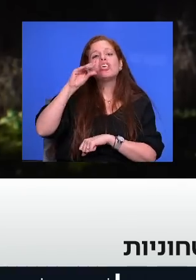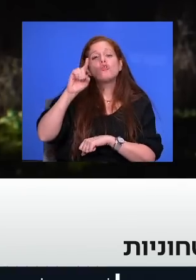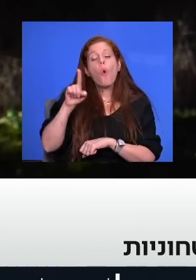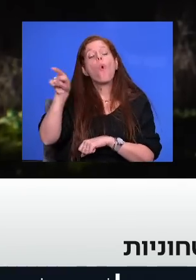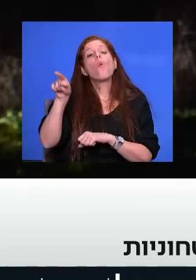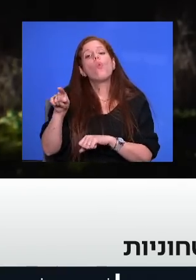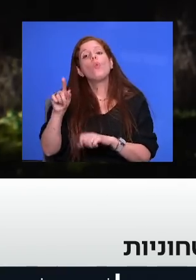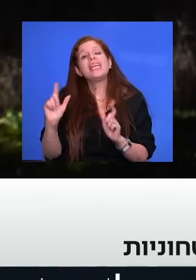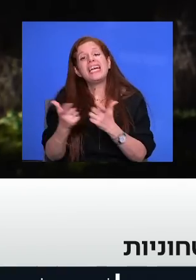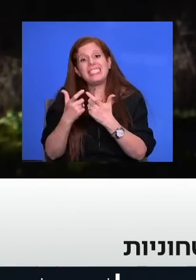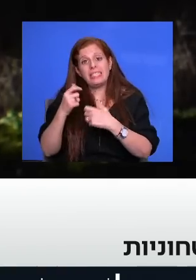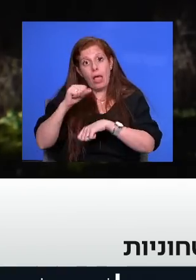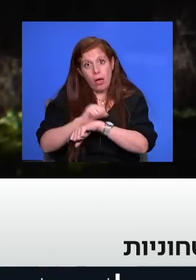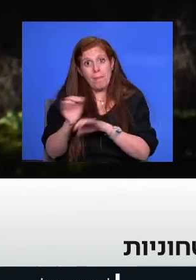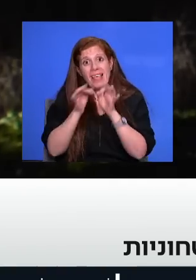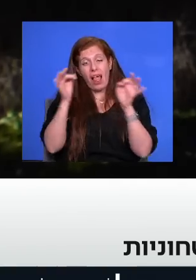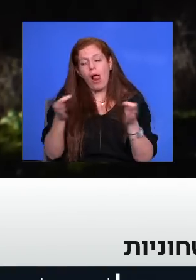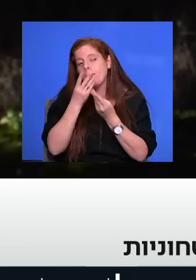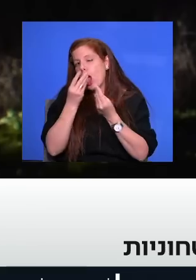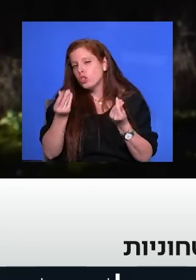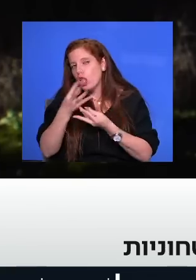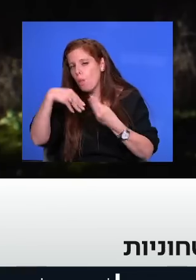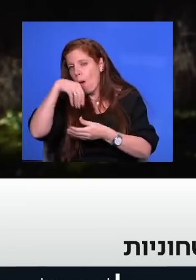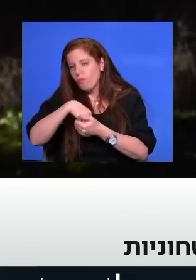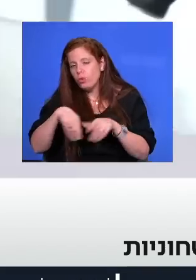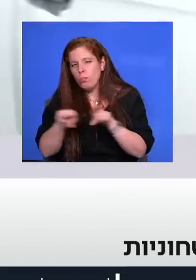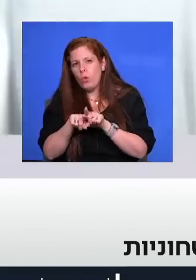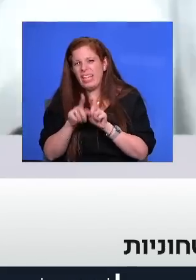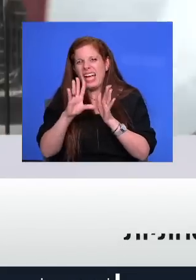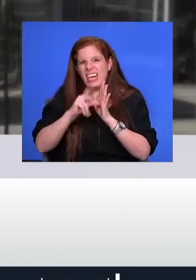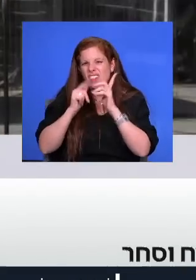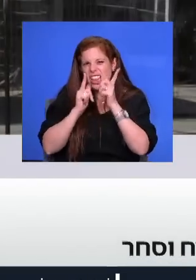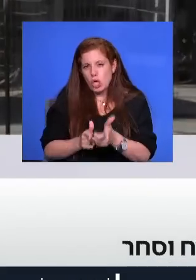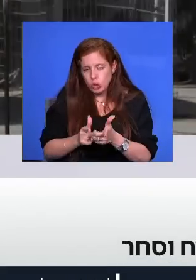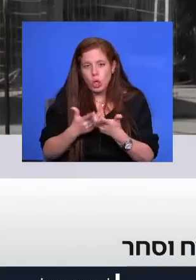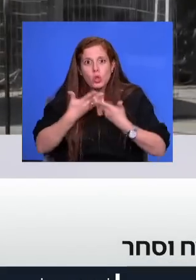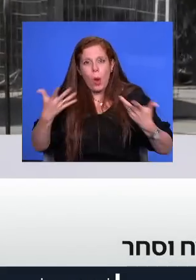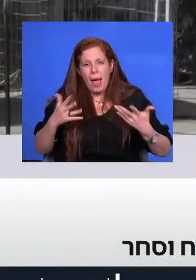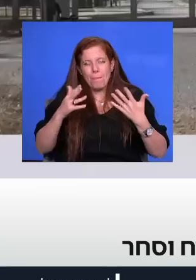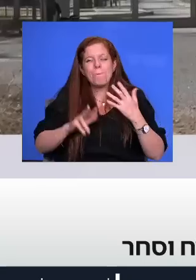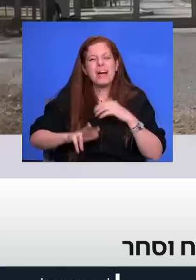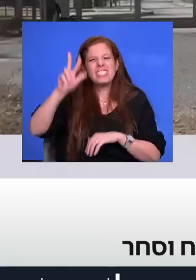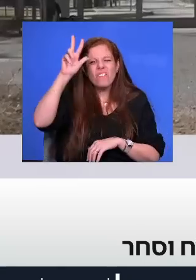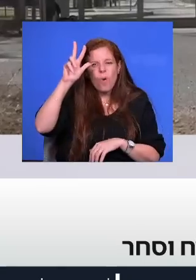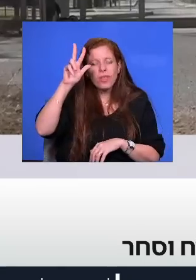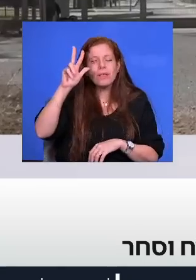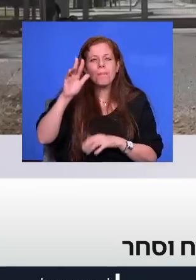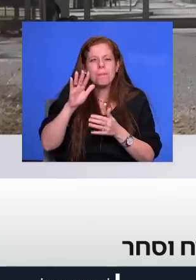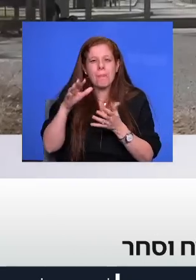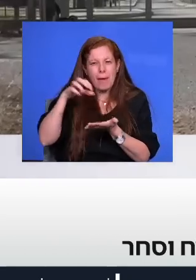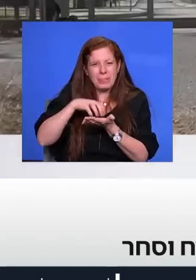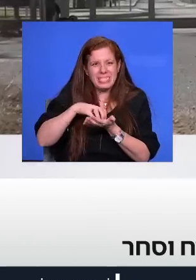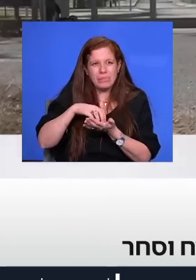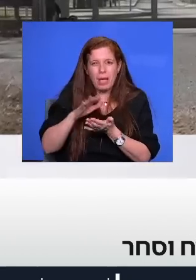תחילה בחשד למעורבות באותה גניבת נשק גדולה שהייתה מבסיס צה"ל ברמת הגולן בחודש נובמבר. הוא נחקר על ידי השב"כ,